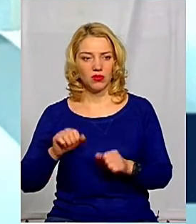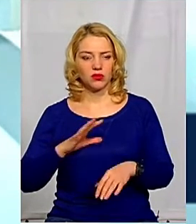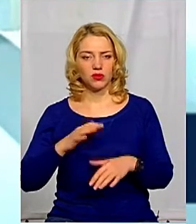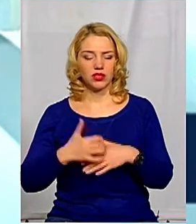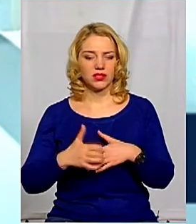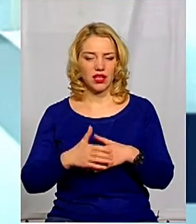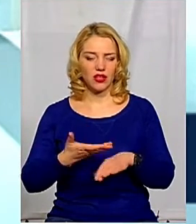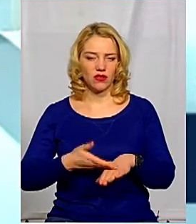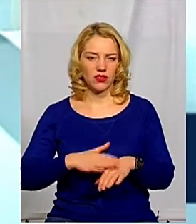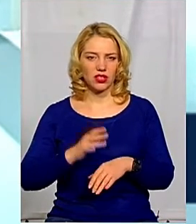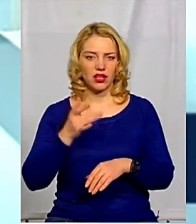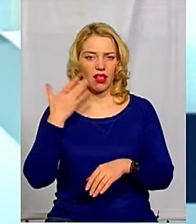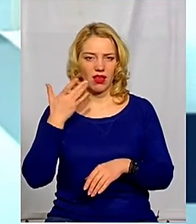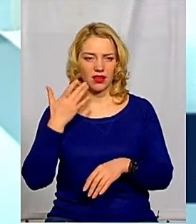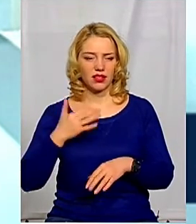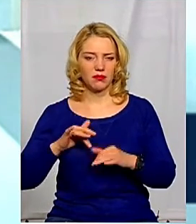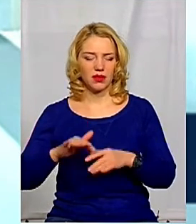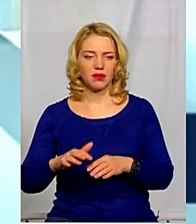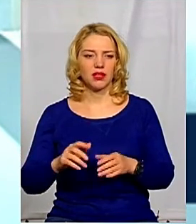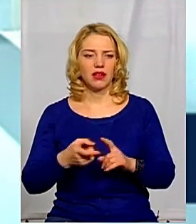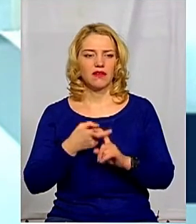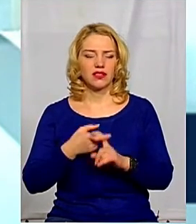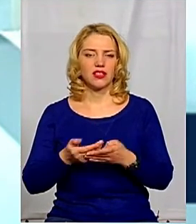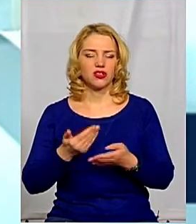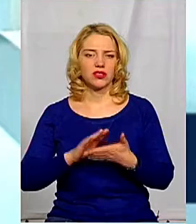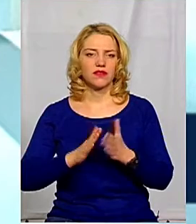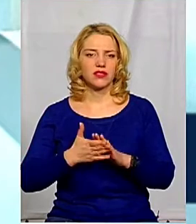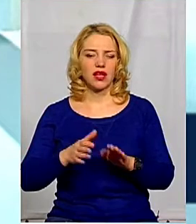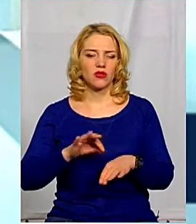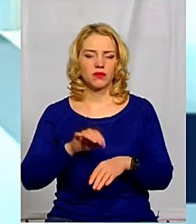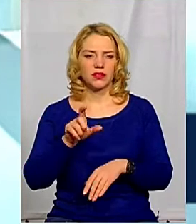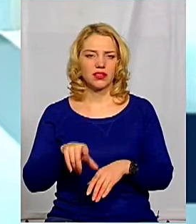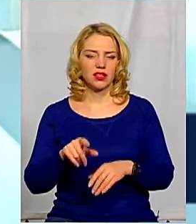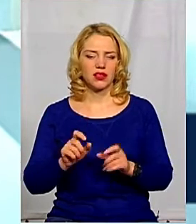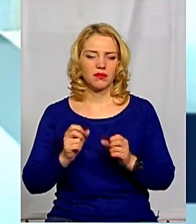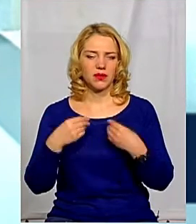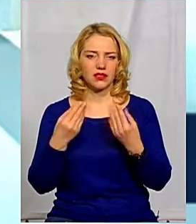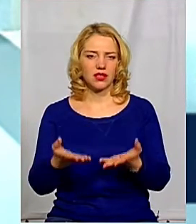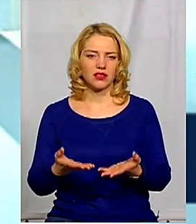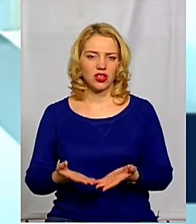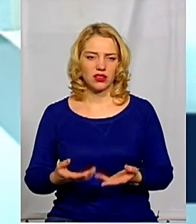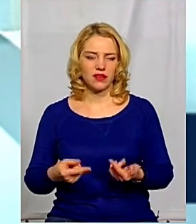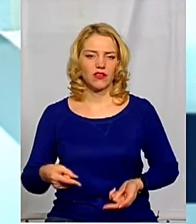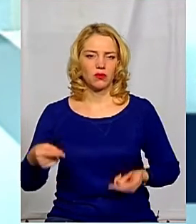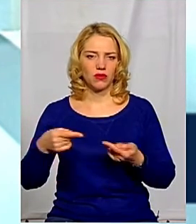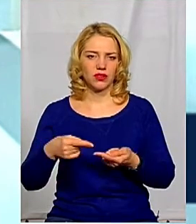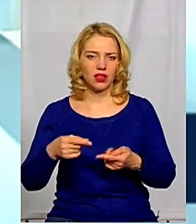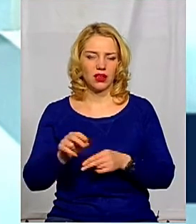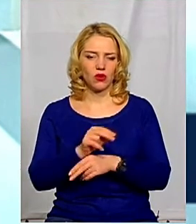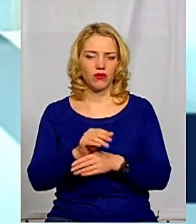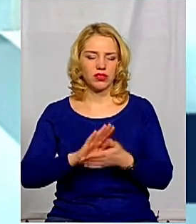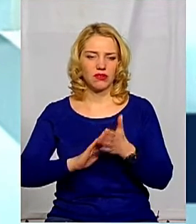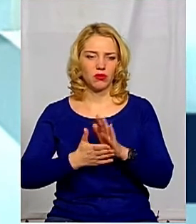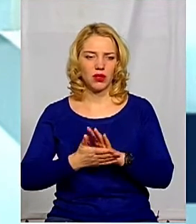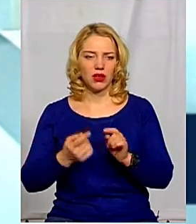мати і середньоважкий, і легкий перебіг. В залежності від стану пацієнта призначається відповідне лікування. В